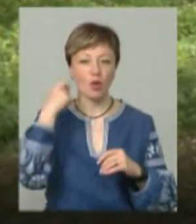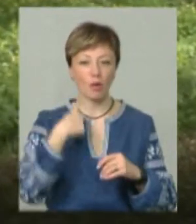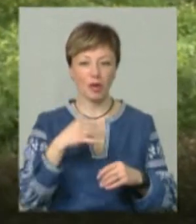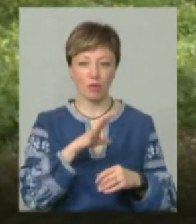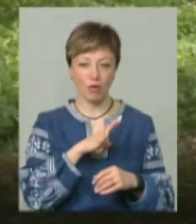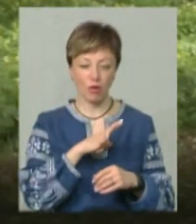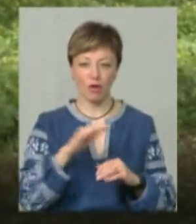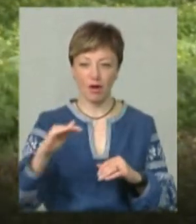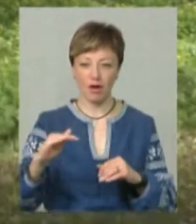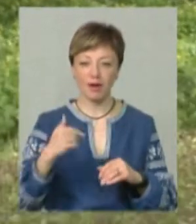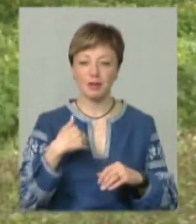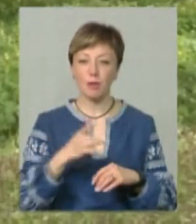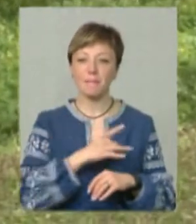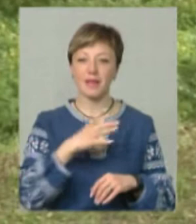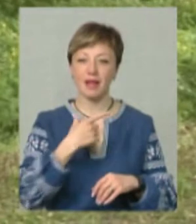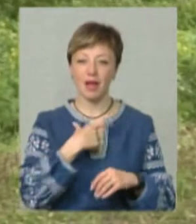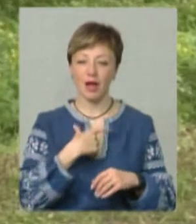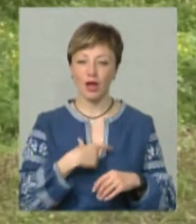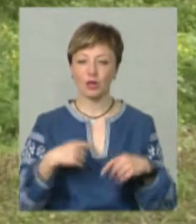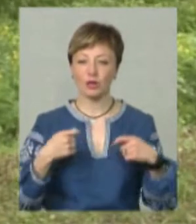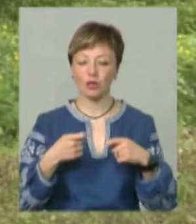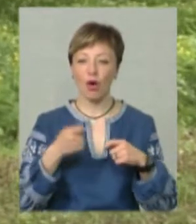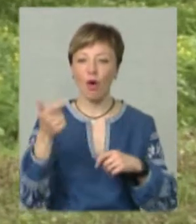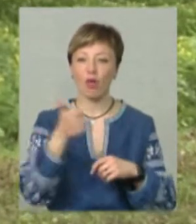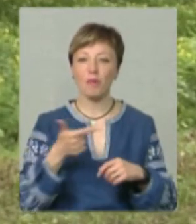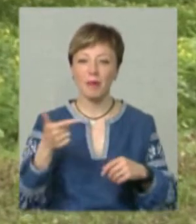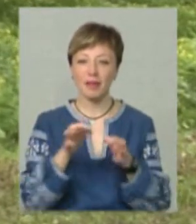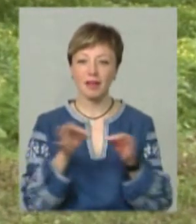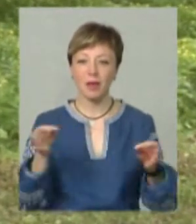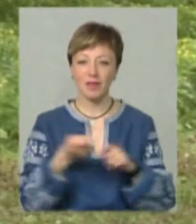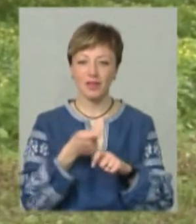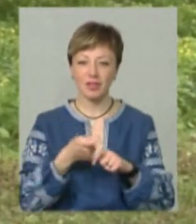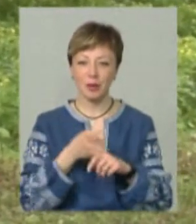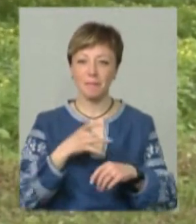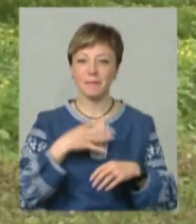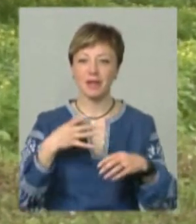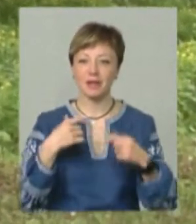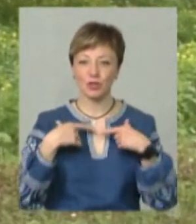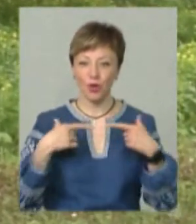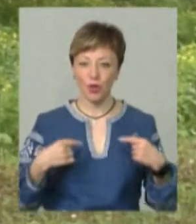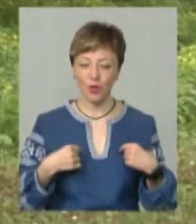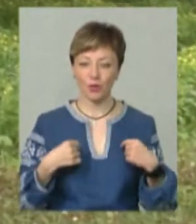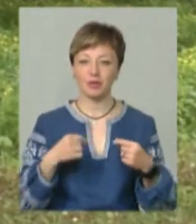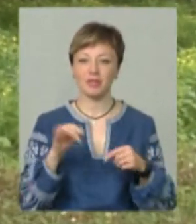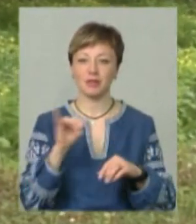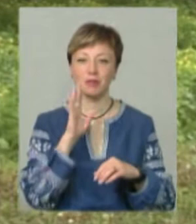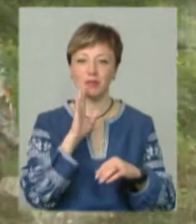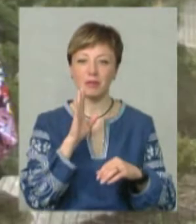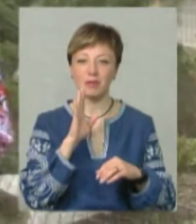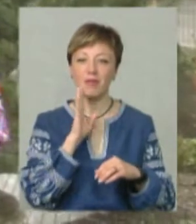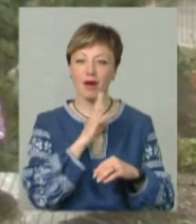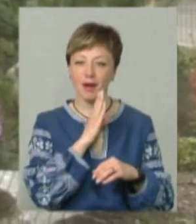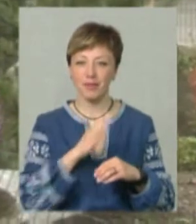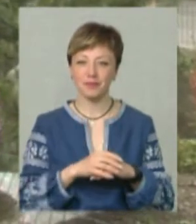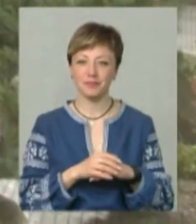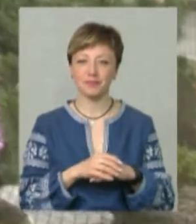І це була біла сорочка, голубими нитками, як зараз пам'ятаю, вишита на білій сорочці, знову ж таки мамою.